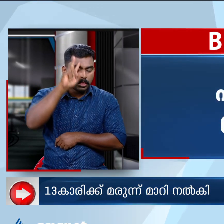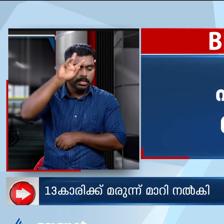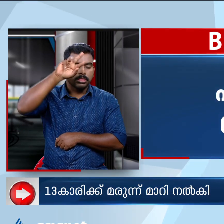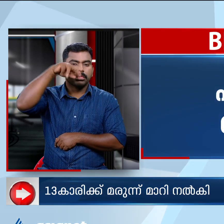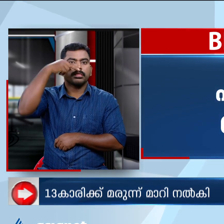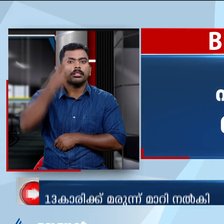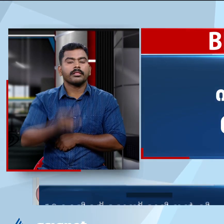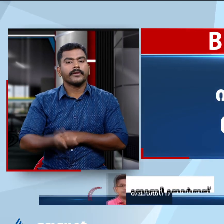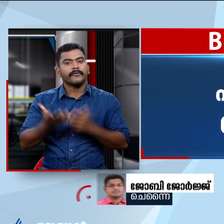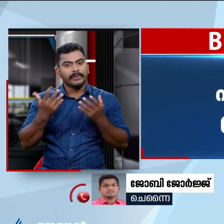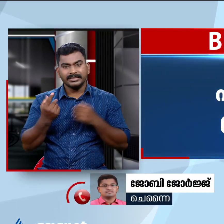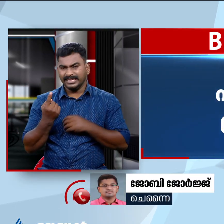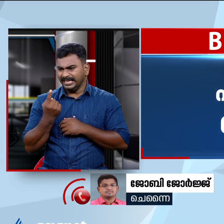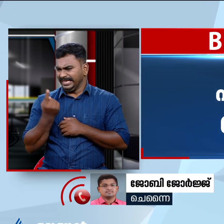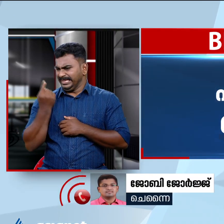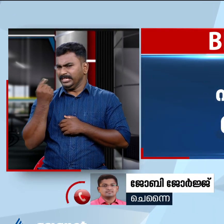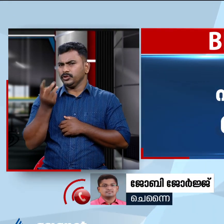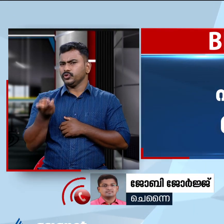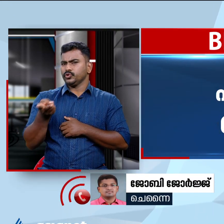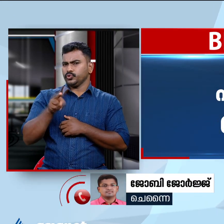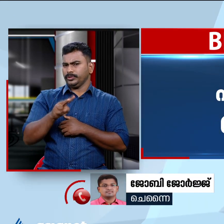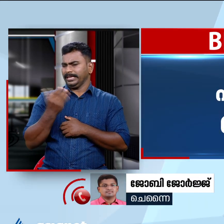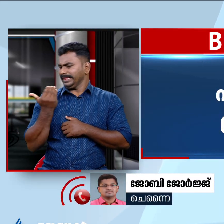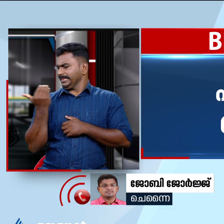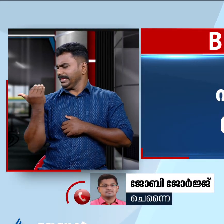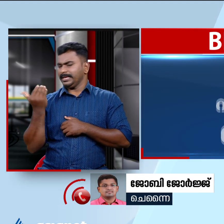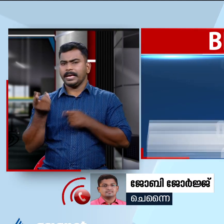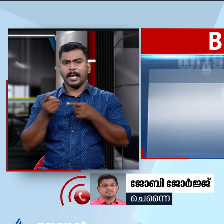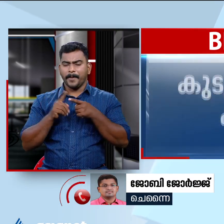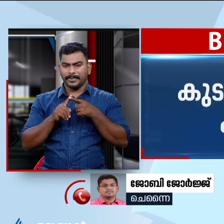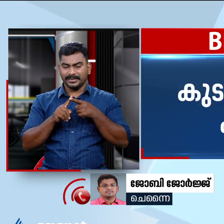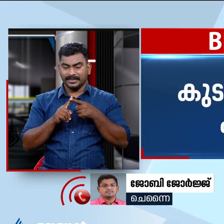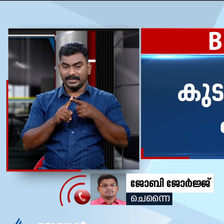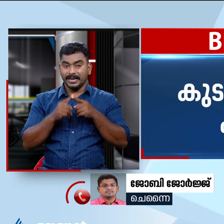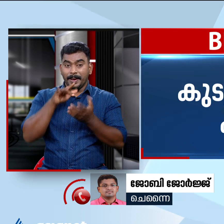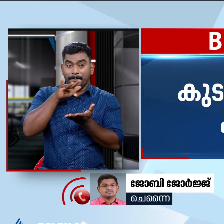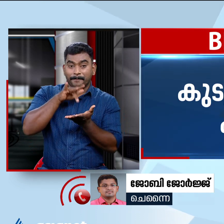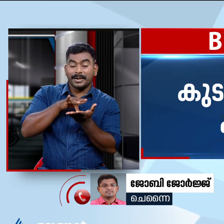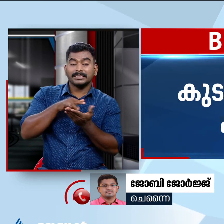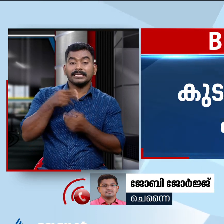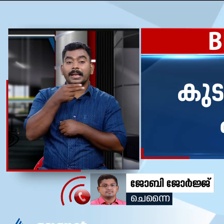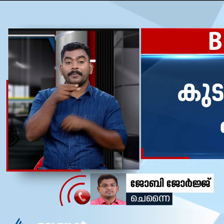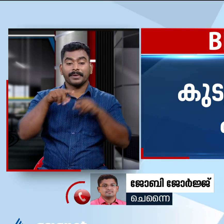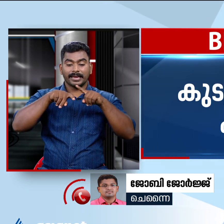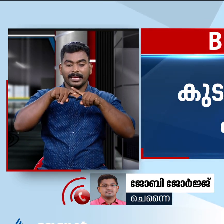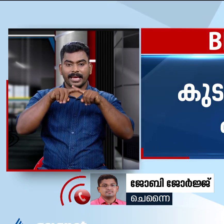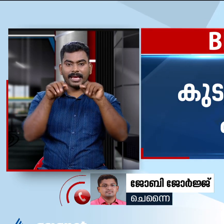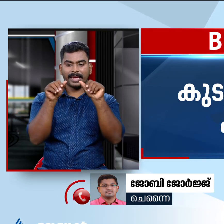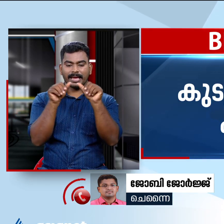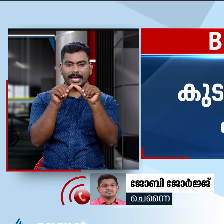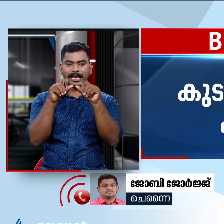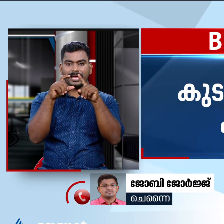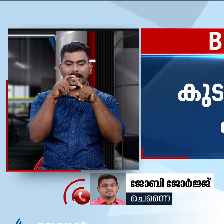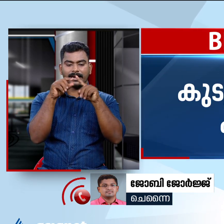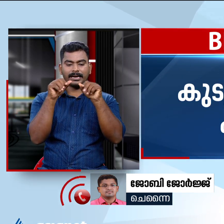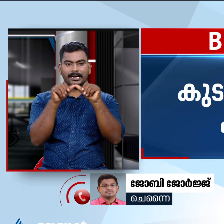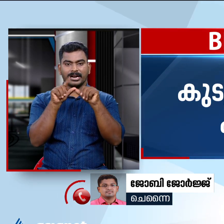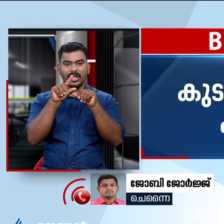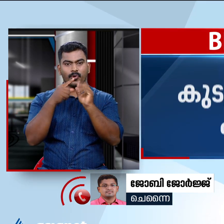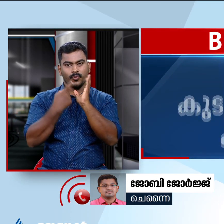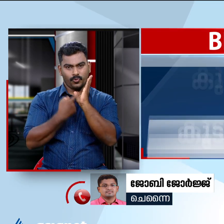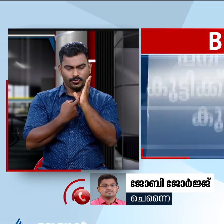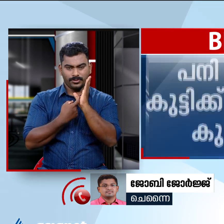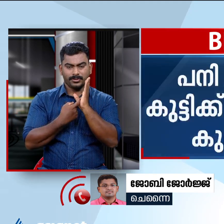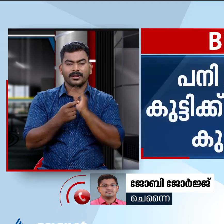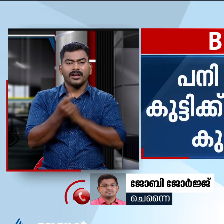2 ദിവസം മുൻപാണ് കടലൂർ സർക്കാർ ആശുപത്രിയിൽ ഈ ഗുരുതരമായ പിഴവ് സംഭവിച്ചത്. പെൺകുട്ടി പനി ബാധിച്ചതിനെ തുടർന്നാണ് 13 വയസ്സുള്ള പെൺകുട്ടിയും